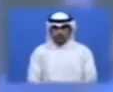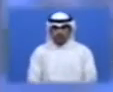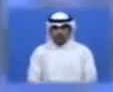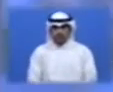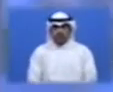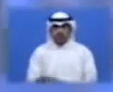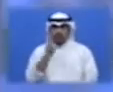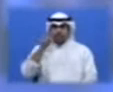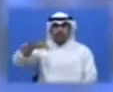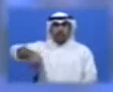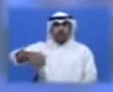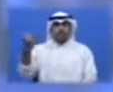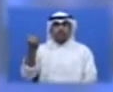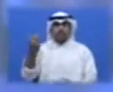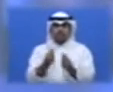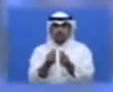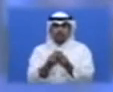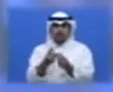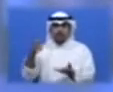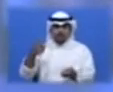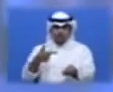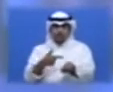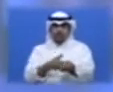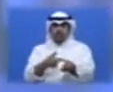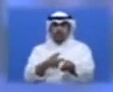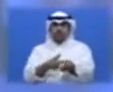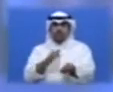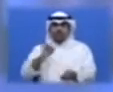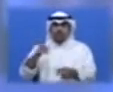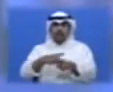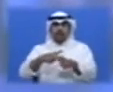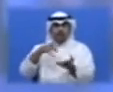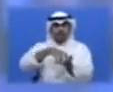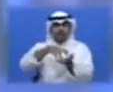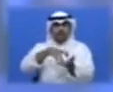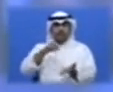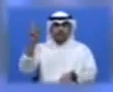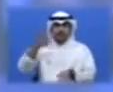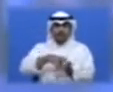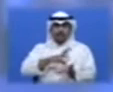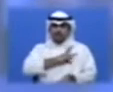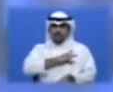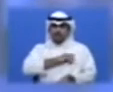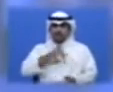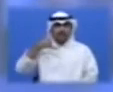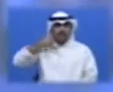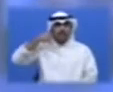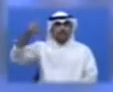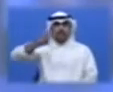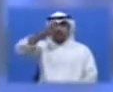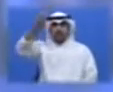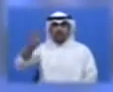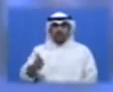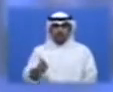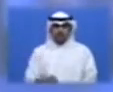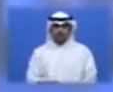إذن أستاذ، ولتسليط الضوء على مستشفى الكويت في غزة معنا على الهاتف مدير مستشفى الكويت التخصصي الأستاذ محمد المصري. بداية أستاذ محمد،